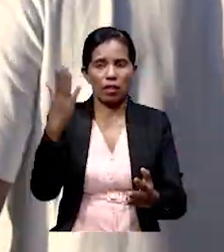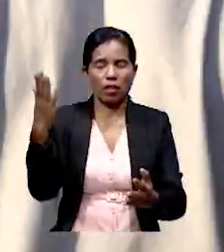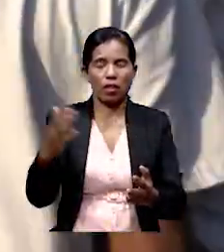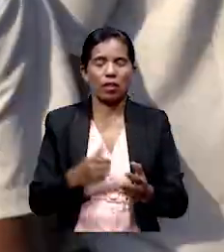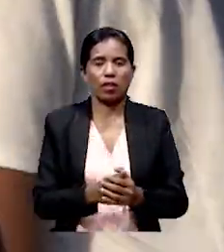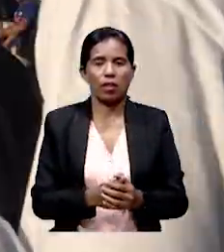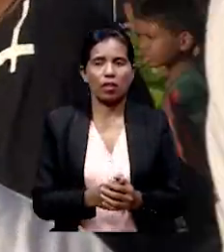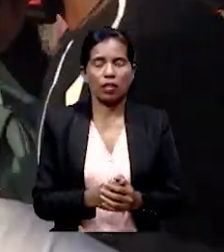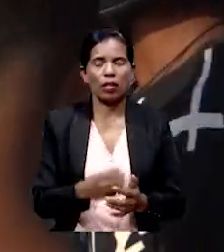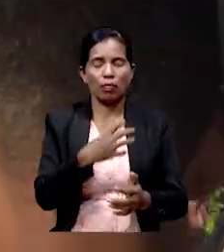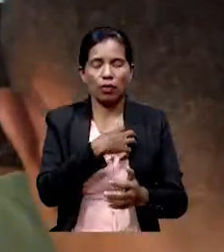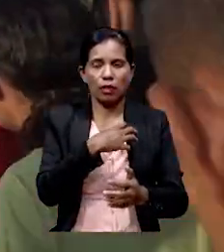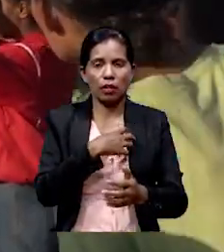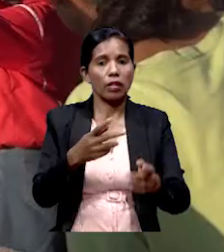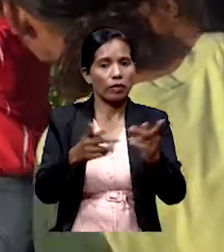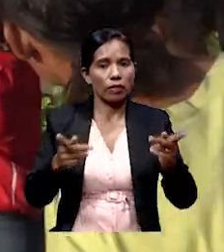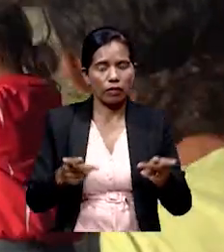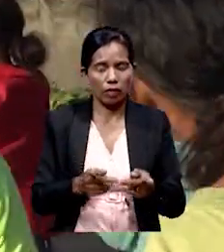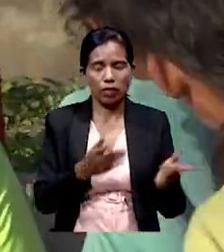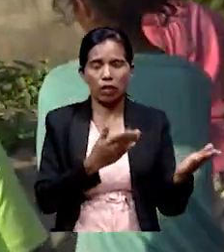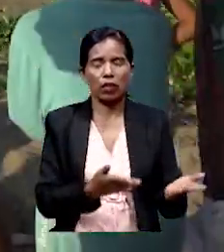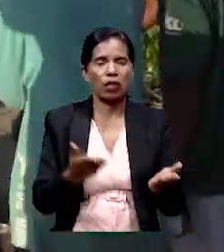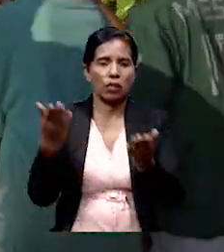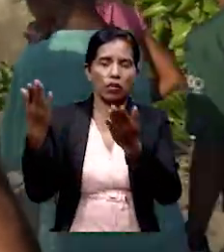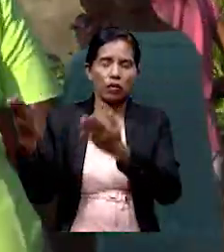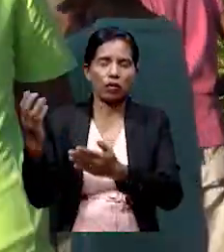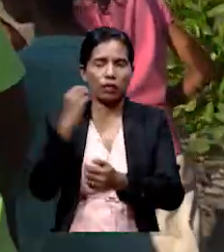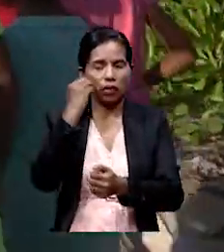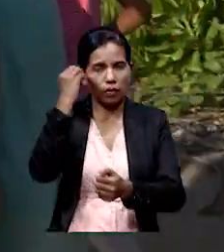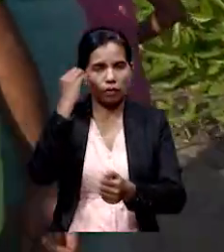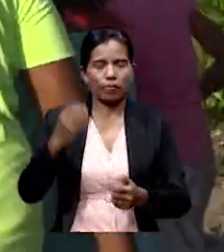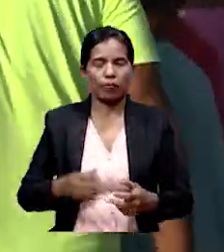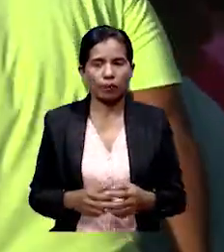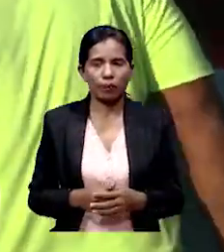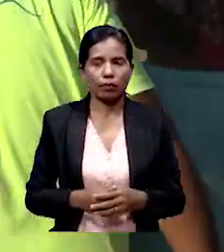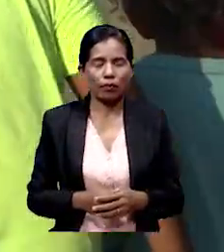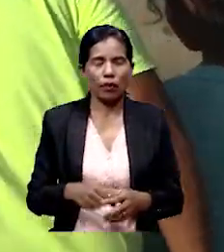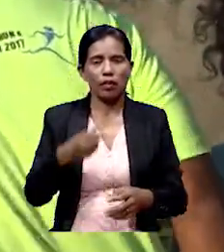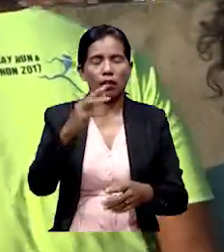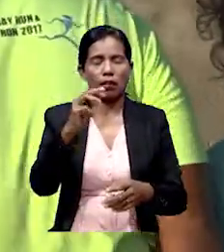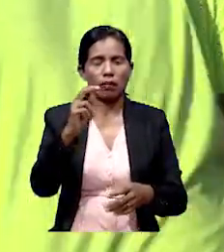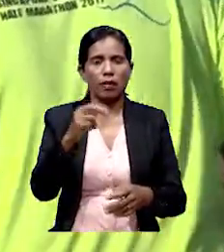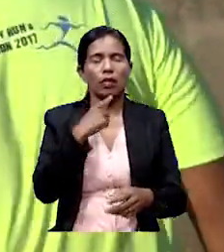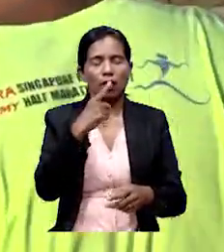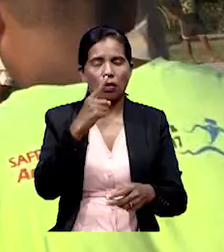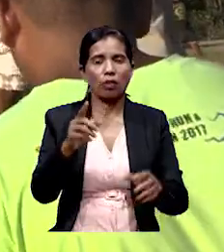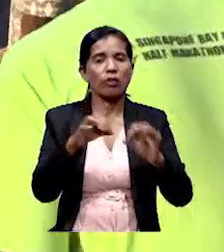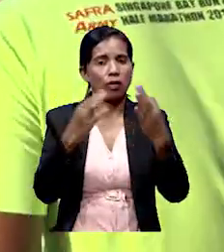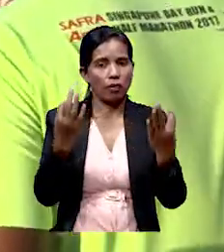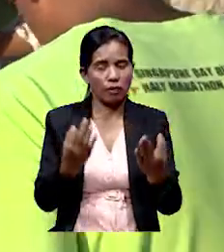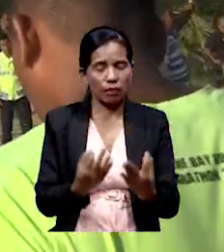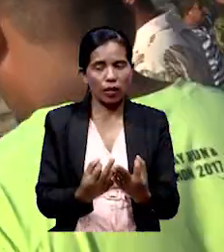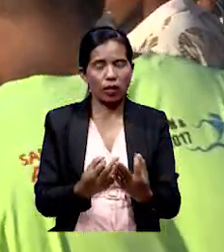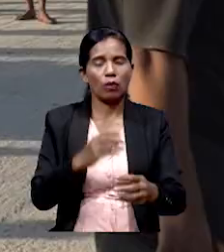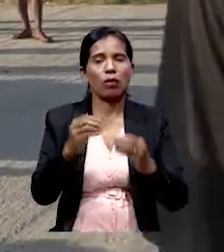resintu kuartel Polisi Maritima nian ho di transporta banya uma. Jemeni tenta halo konfirma saung ho mate bian nia familia kona ba